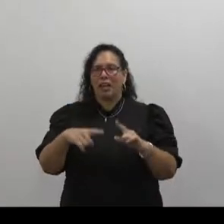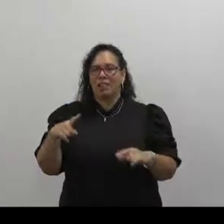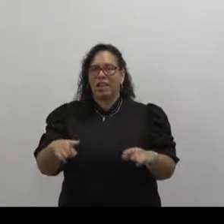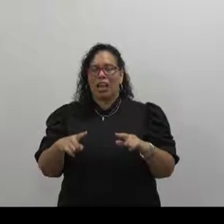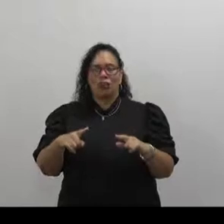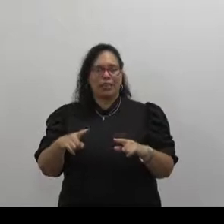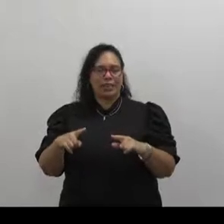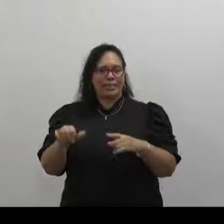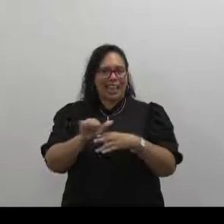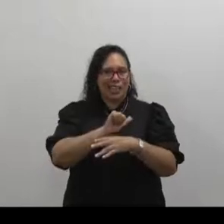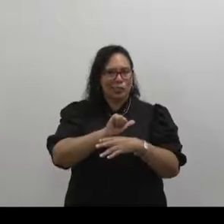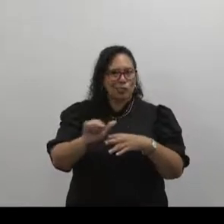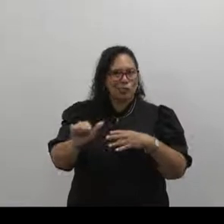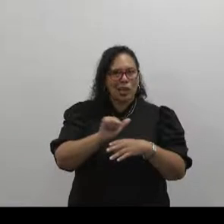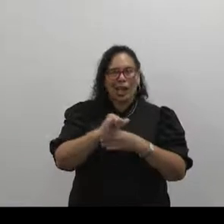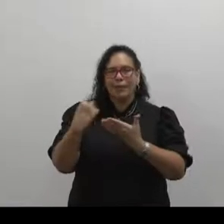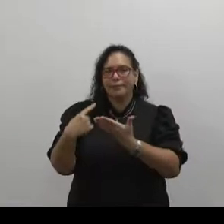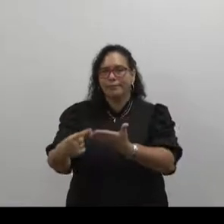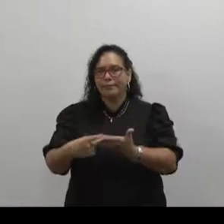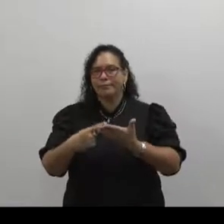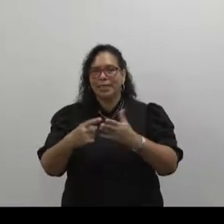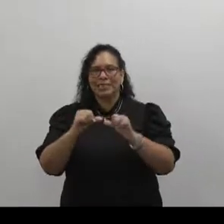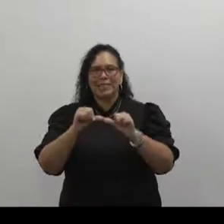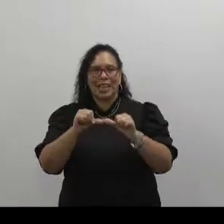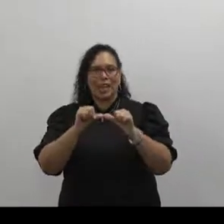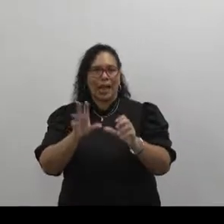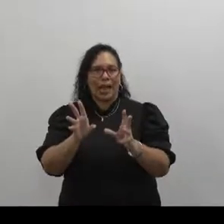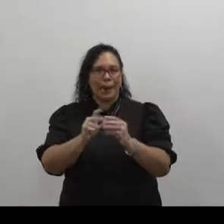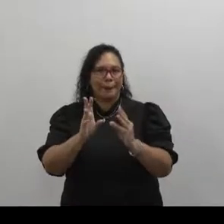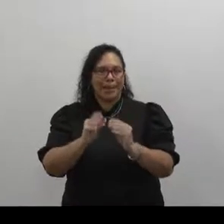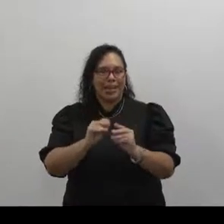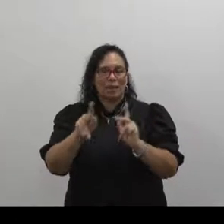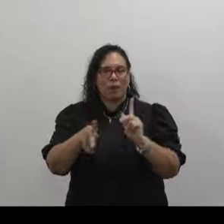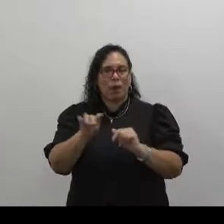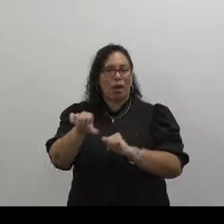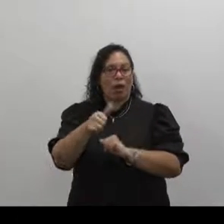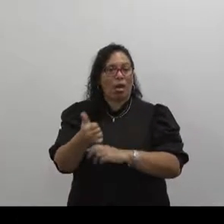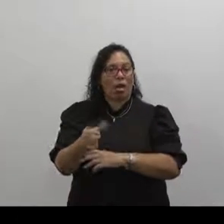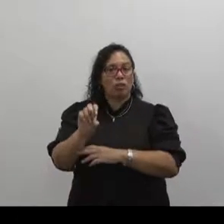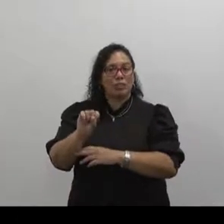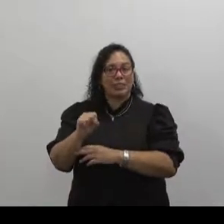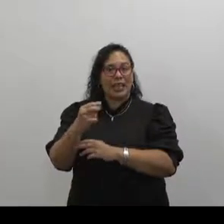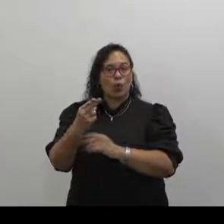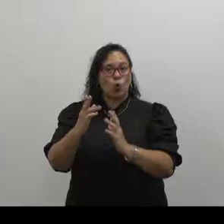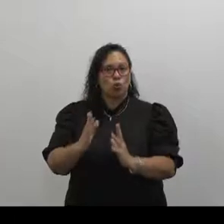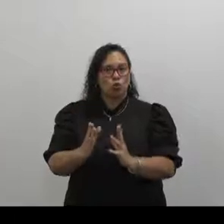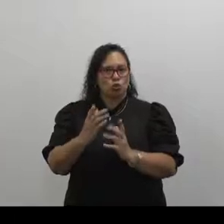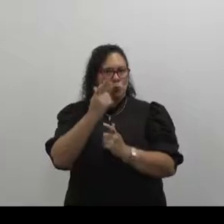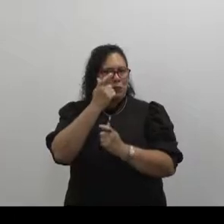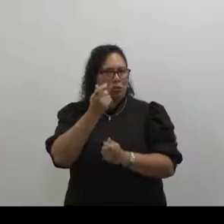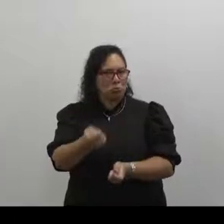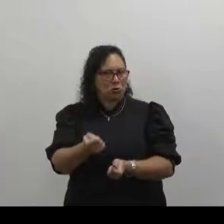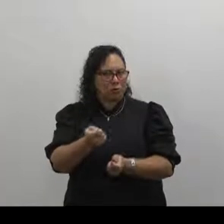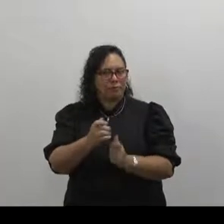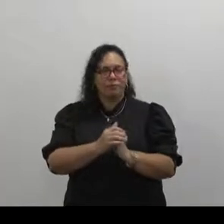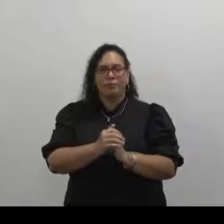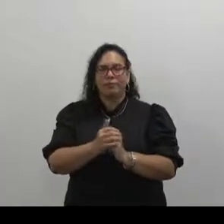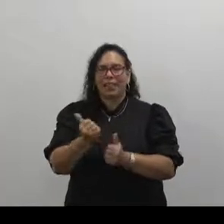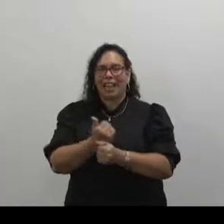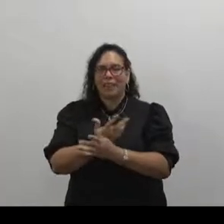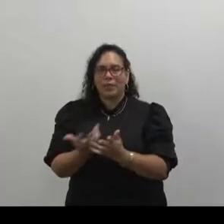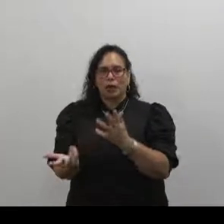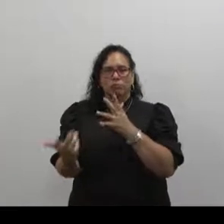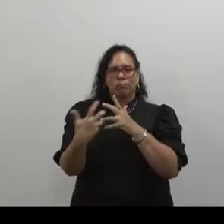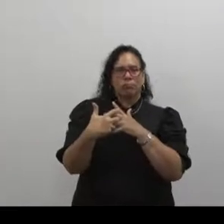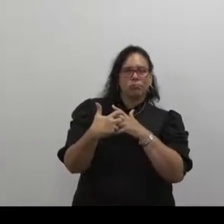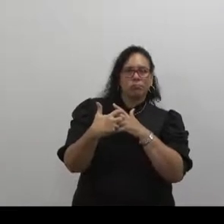xa xóm châm ra ơn mình cả đã cảm ơn cả nơi đó là phép nữ đã đam tốt được nông nữ à